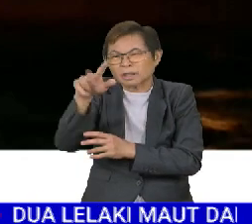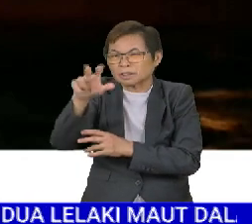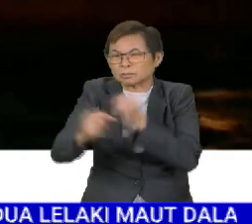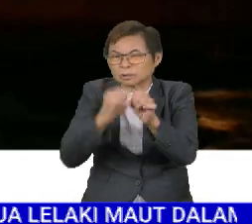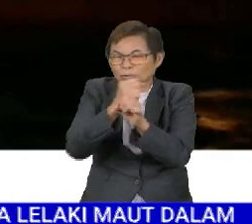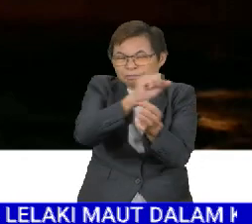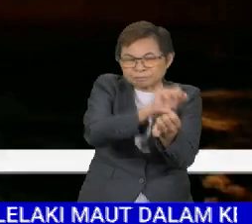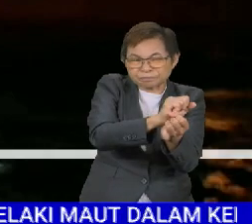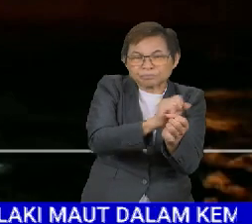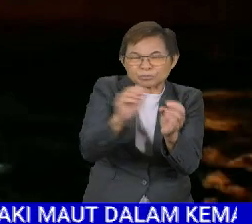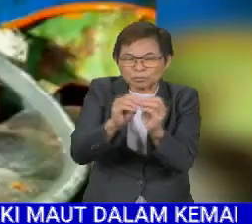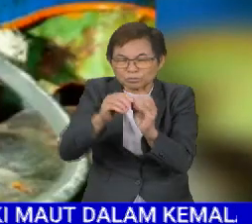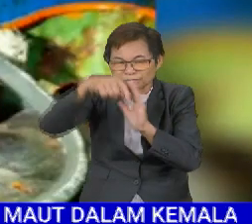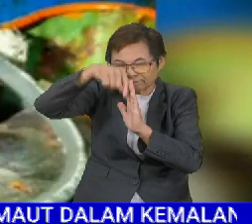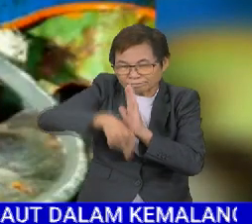lanjut